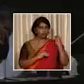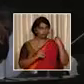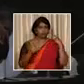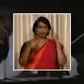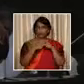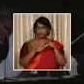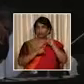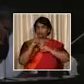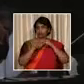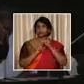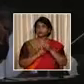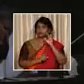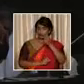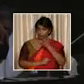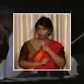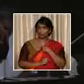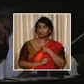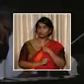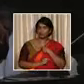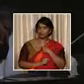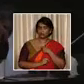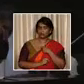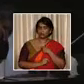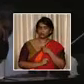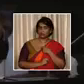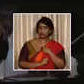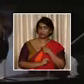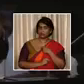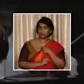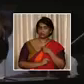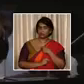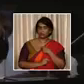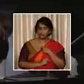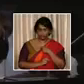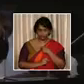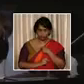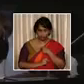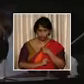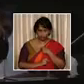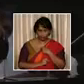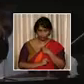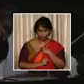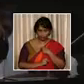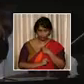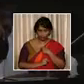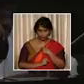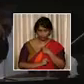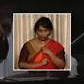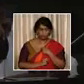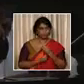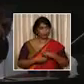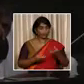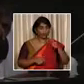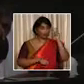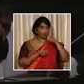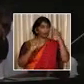ஜனாதிபதி சொன்னார் காணாமல் போனவர்களுக்கான ஏதோ ஒரு முடிவை நான் விரைவாக எட்டுகிறேன் என்று கடந்த 15ஆம் தேதி நடந்த